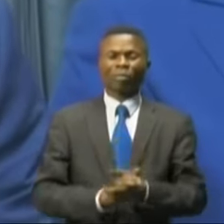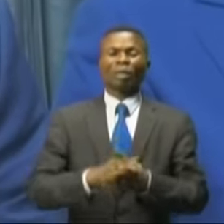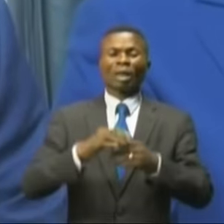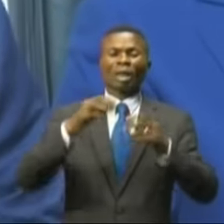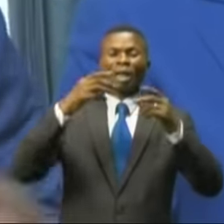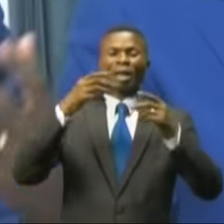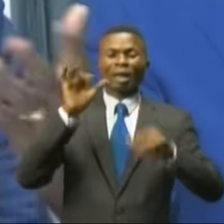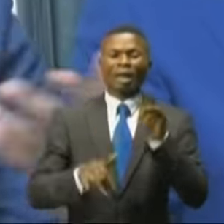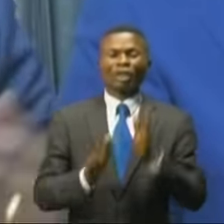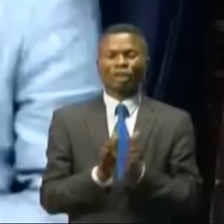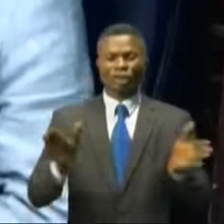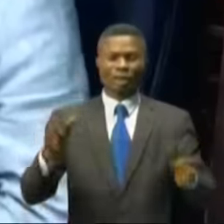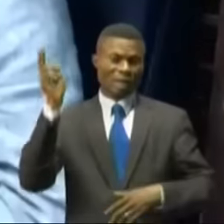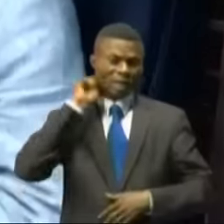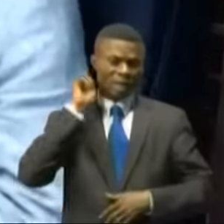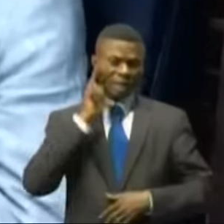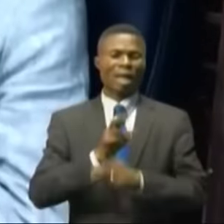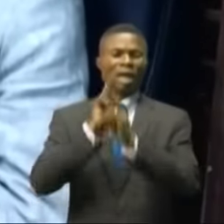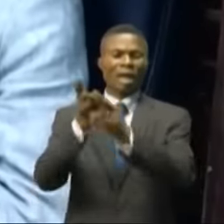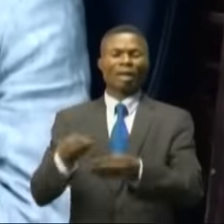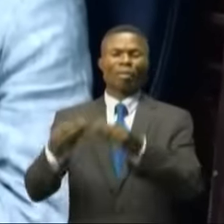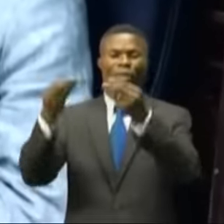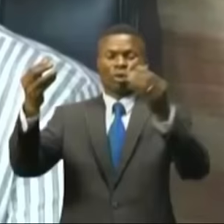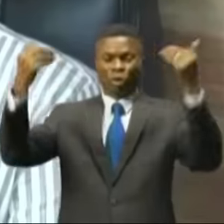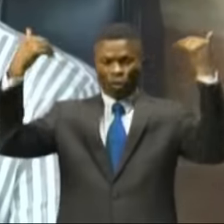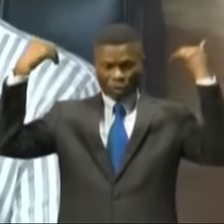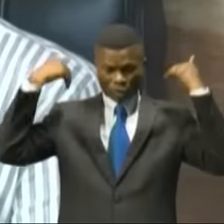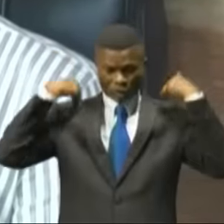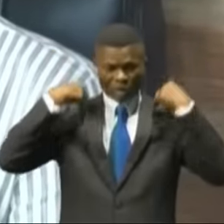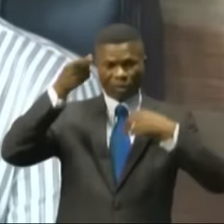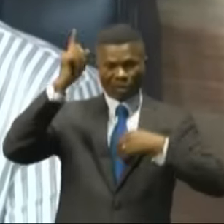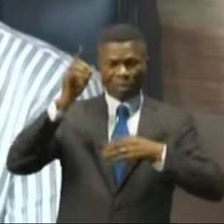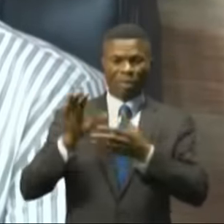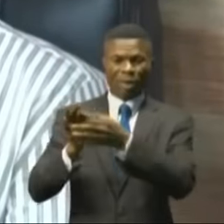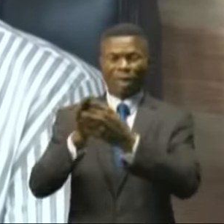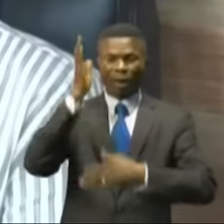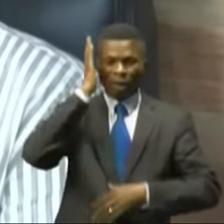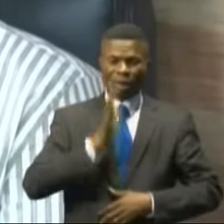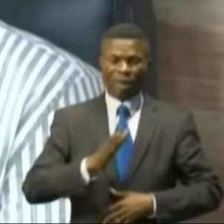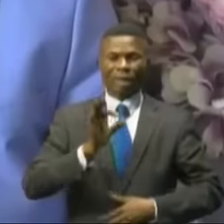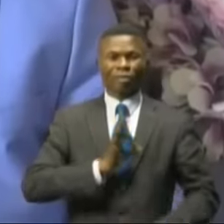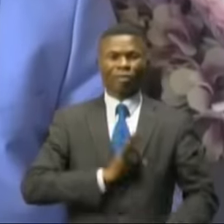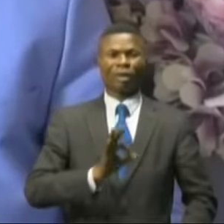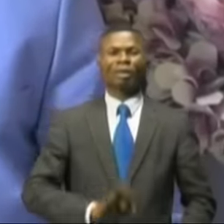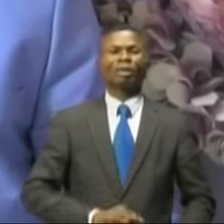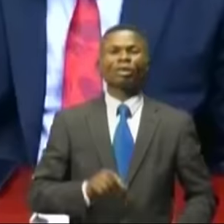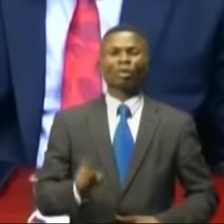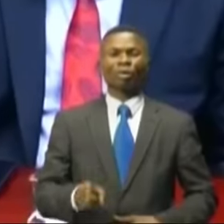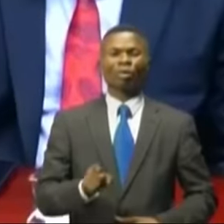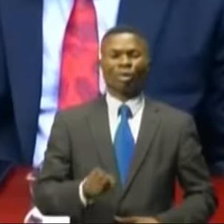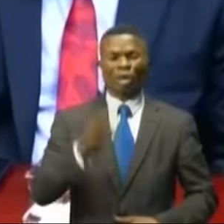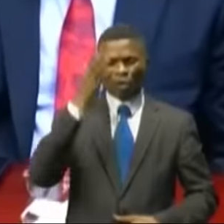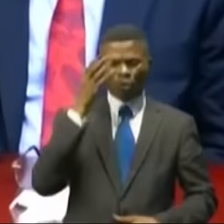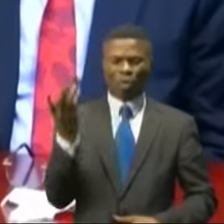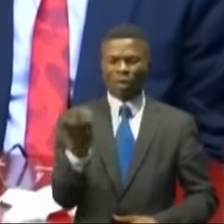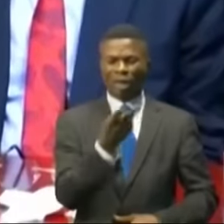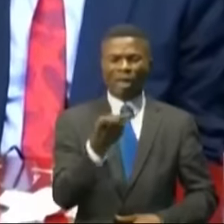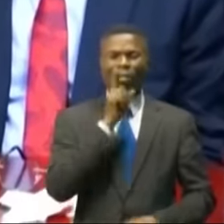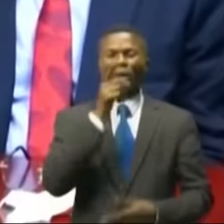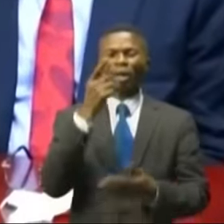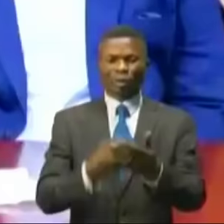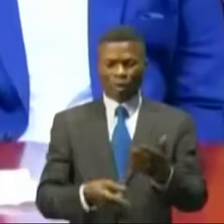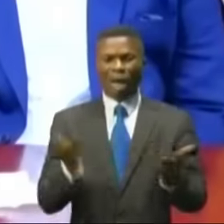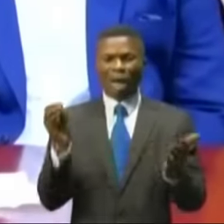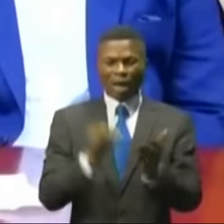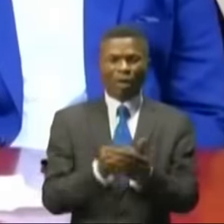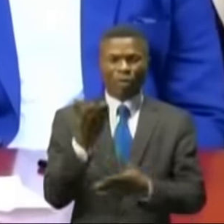a pris l'engagement de faire rapport à l'autorité des référents de l'Union sacrée, Félix-Antoine Tshisekedi Tshilombo. À la même